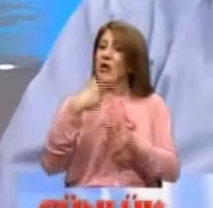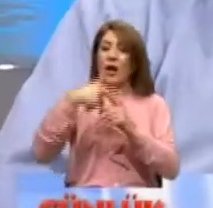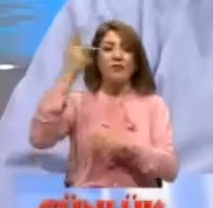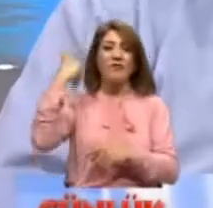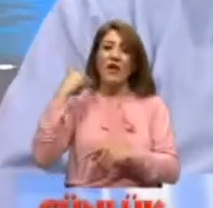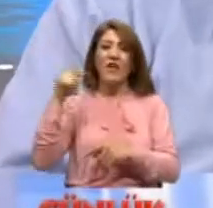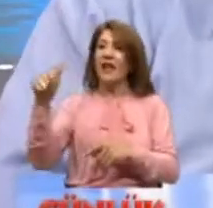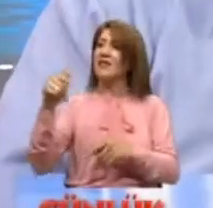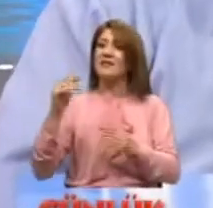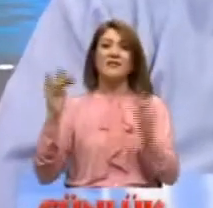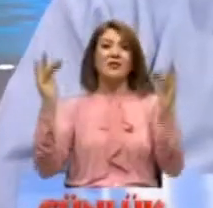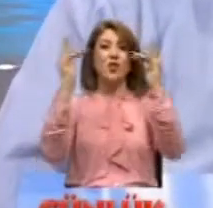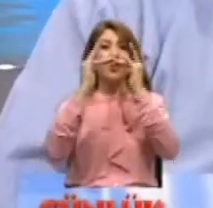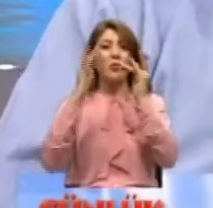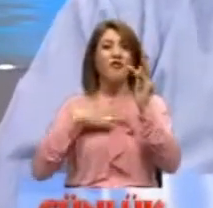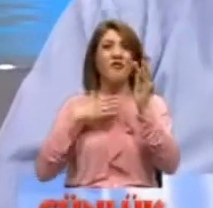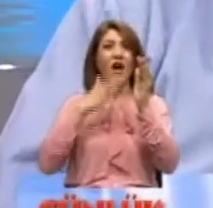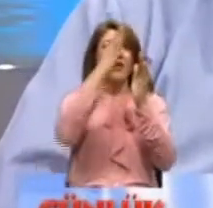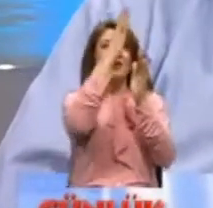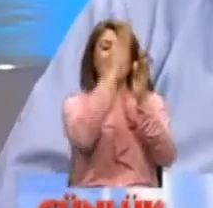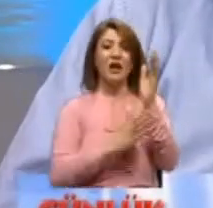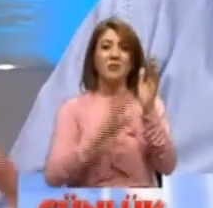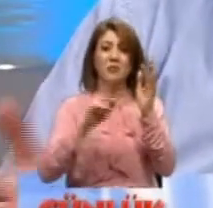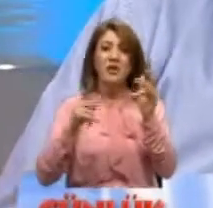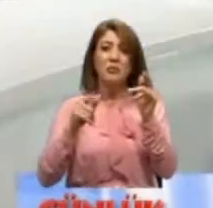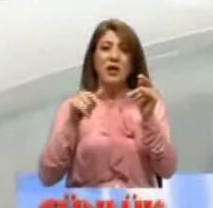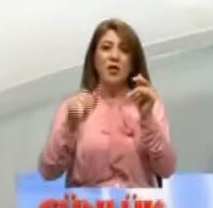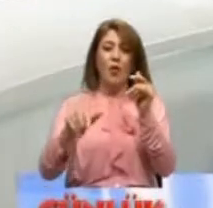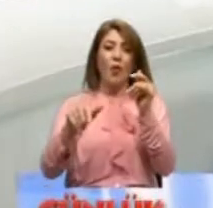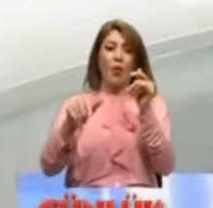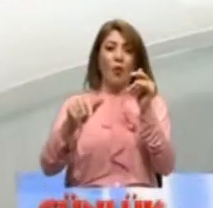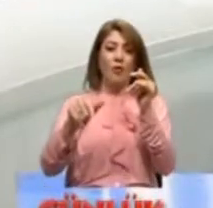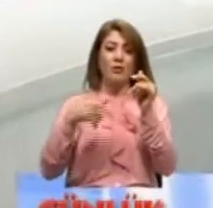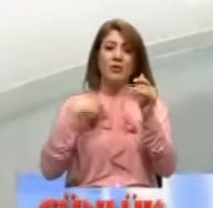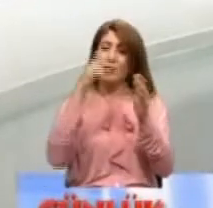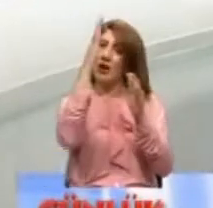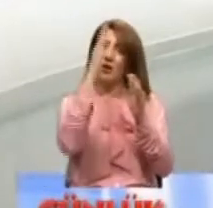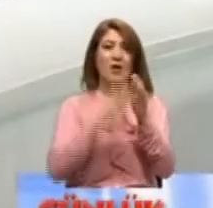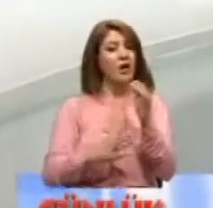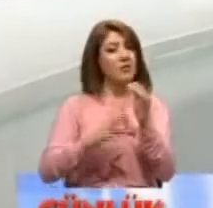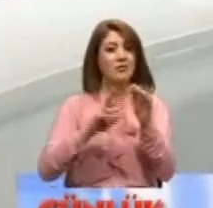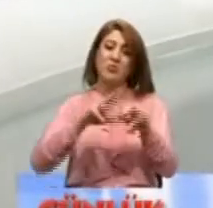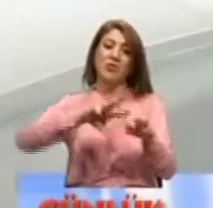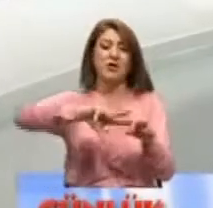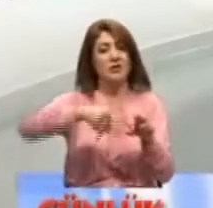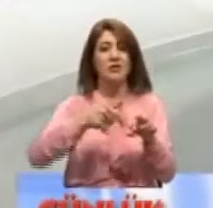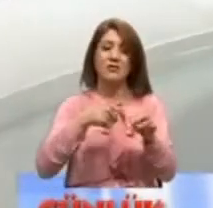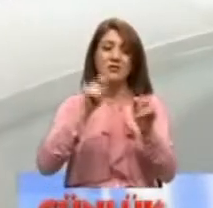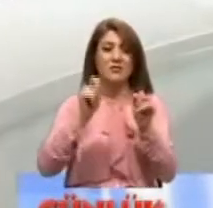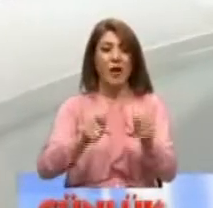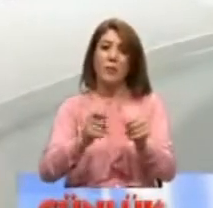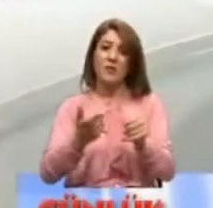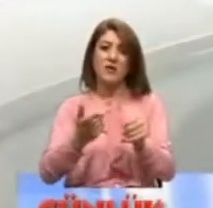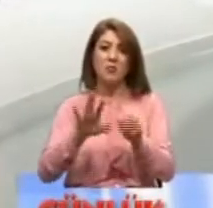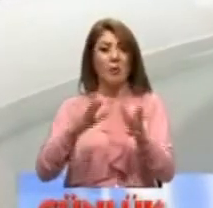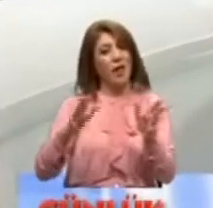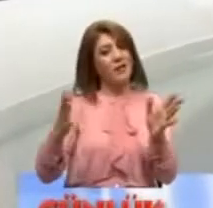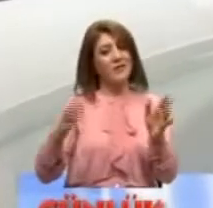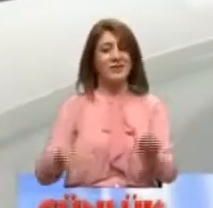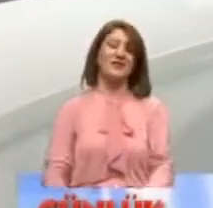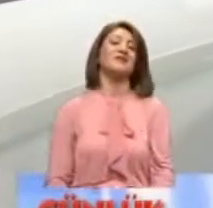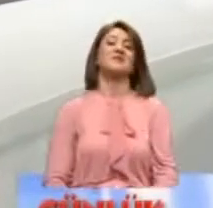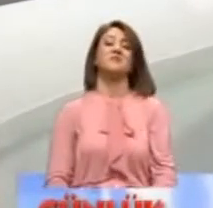evet. Tamamlanmamıştı. Evet, üstünde poz veriyordu, el sallıyorlardı. Evet, bilemeyiz ki onun yarısı da belki uzaylılar aynı operasyonla uzaylılar götürdü. Burdaya götürdü